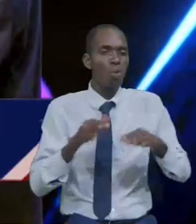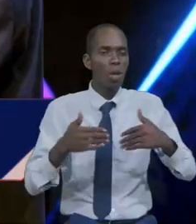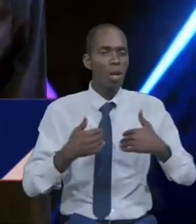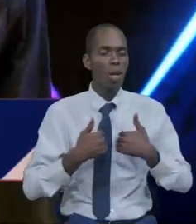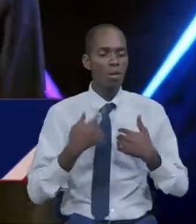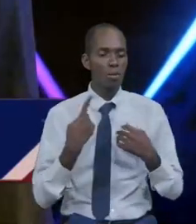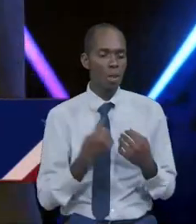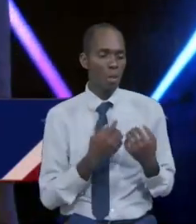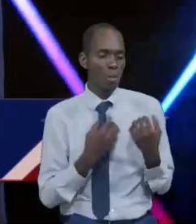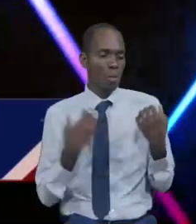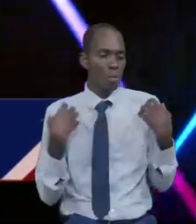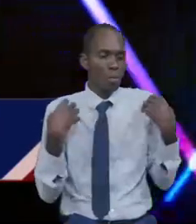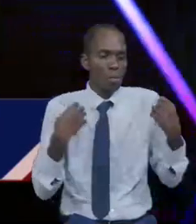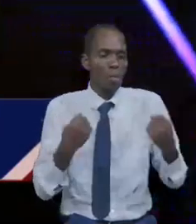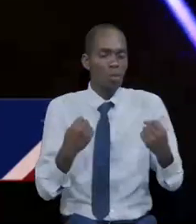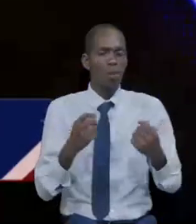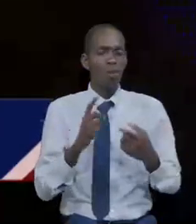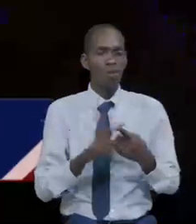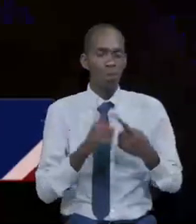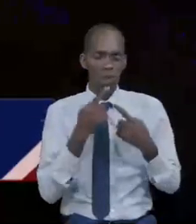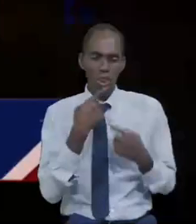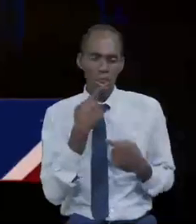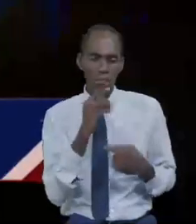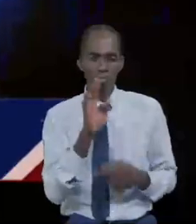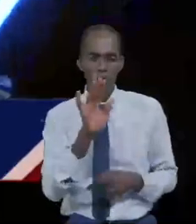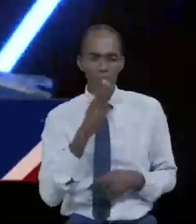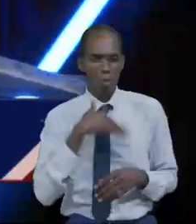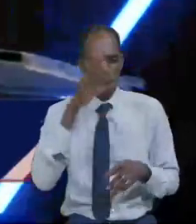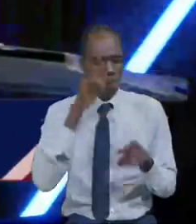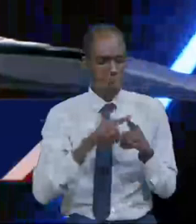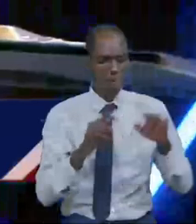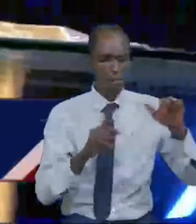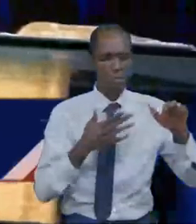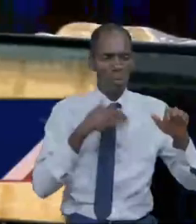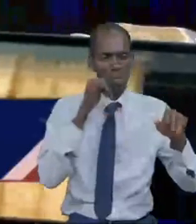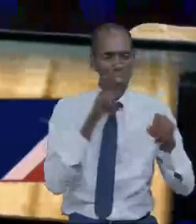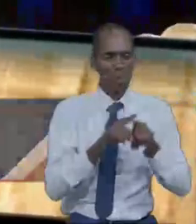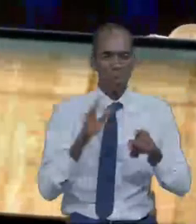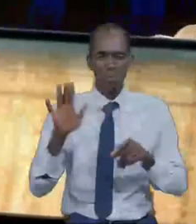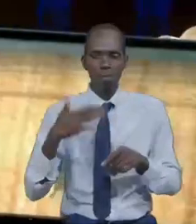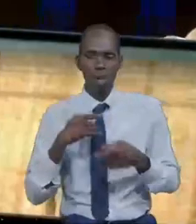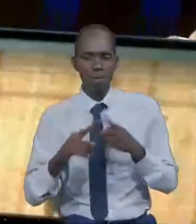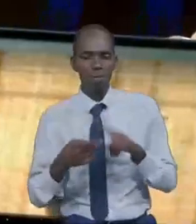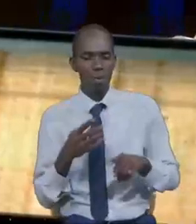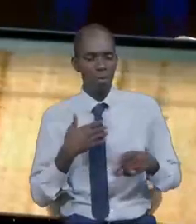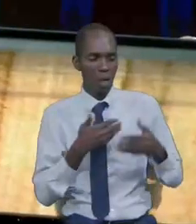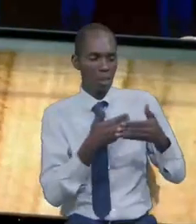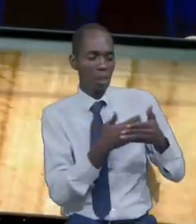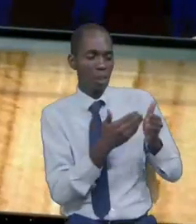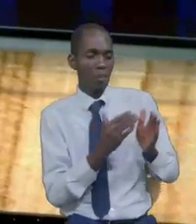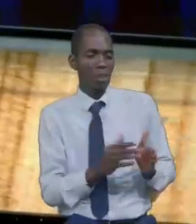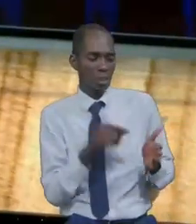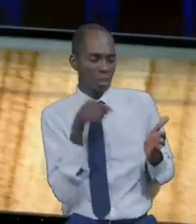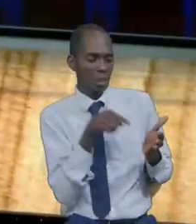courage pour dire, mon frère, ma soeur, mon ami, mon voisin, voici la